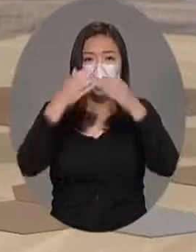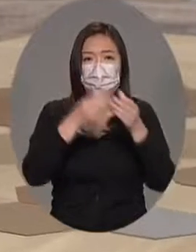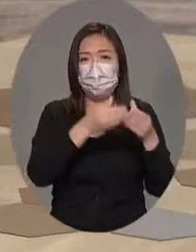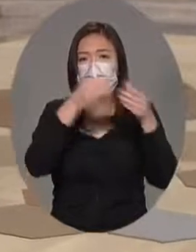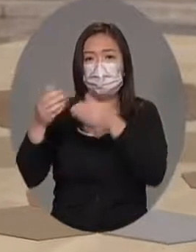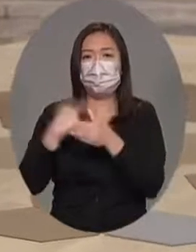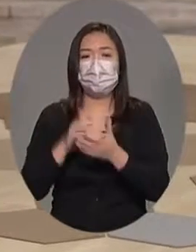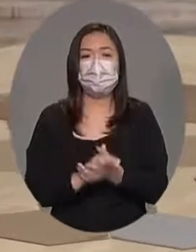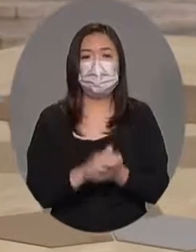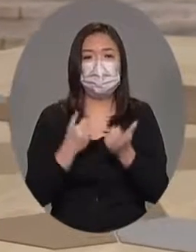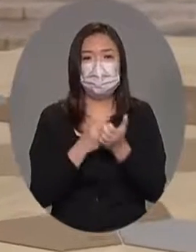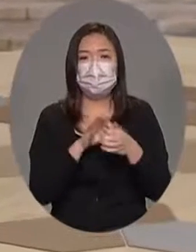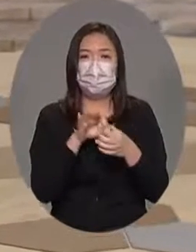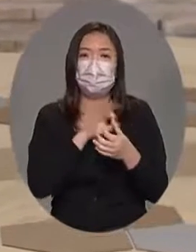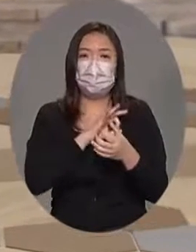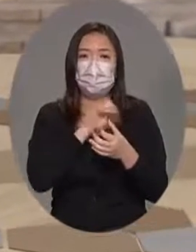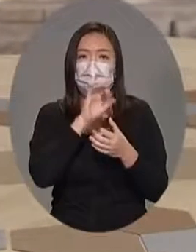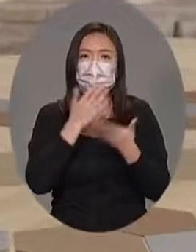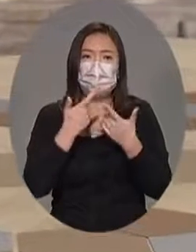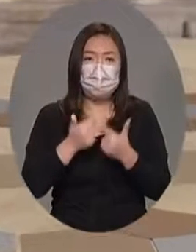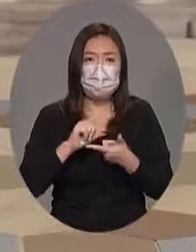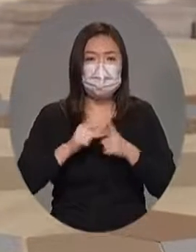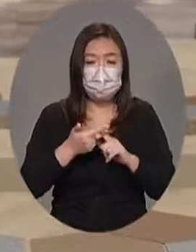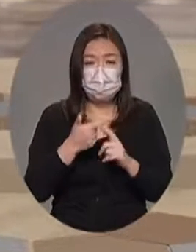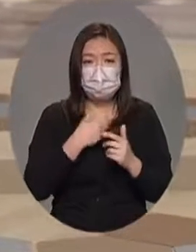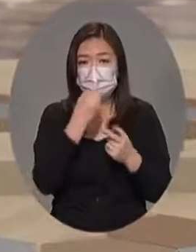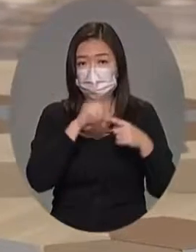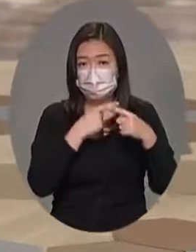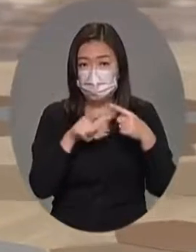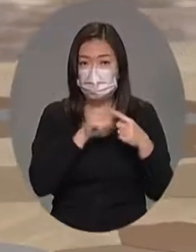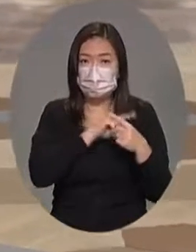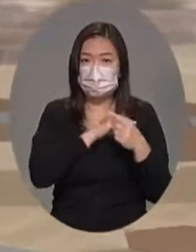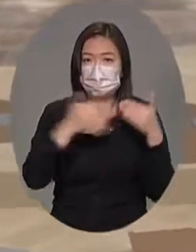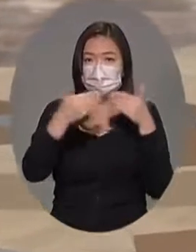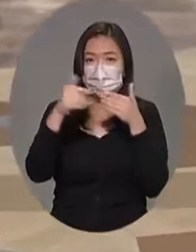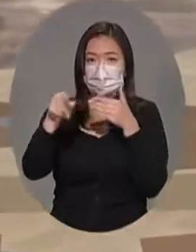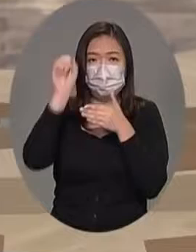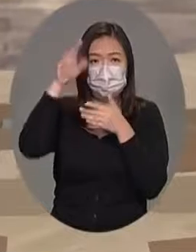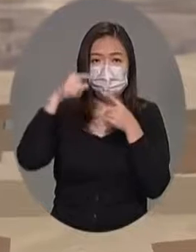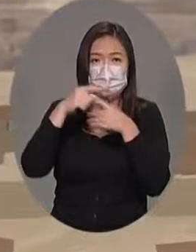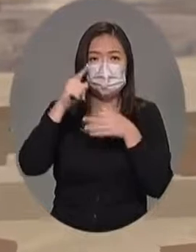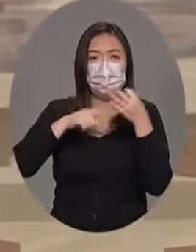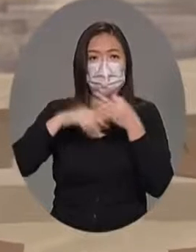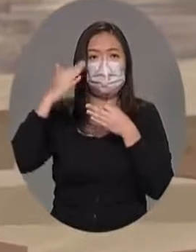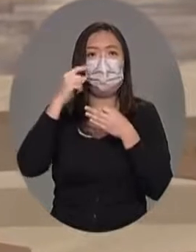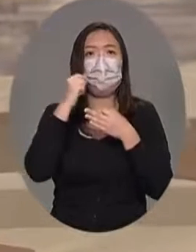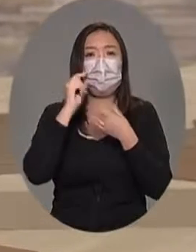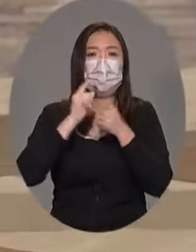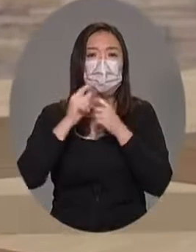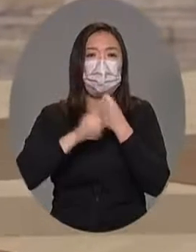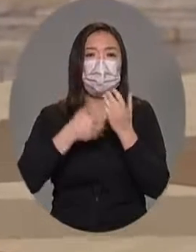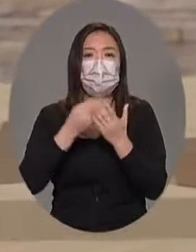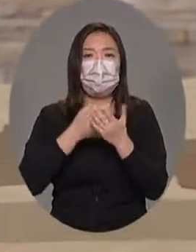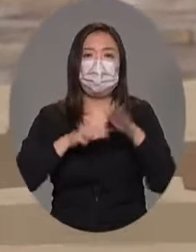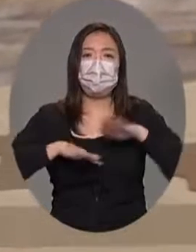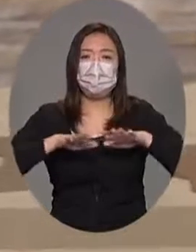國商之處。支聯會話較合適嘅做法係由港大校方直接同創作人高志活嘅代表律師接洽處